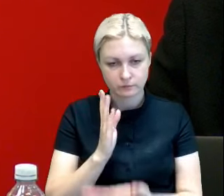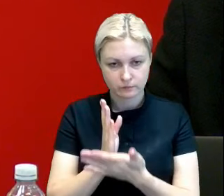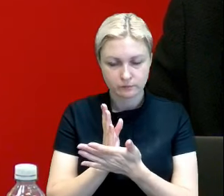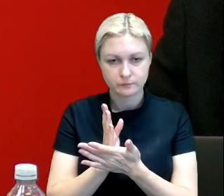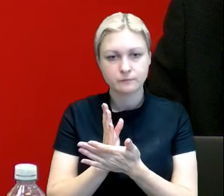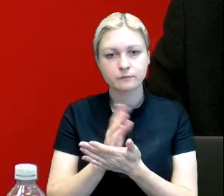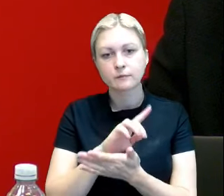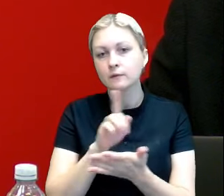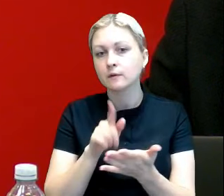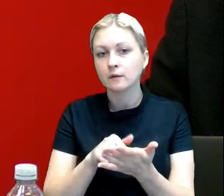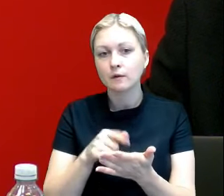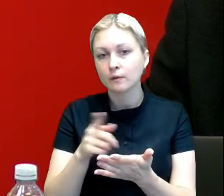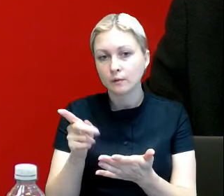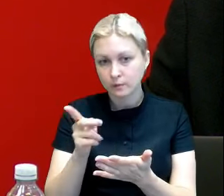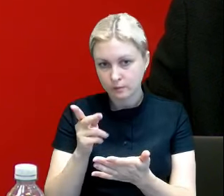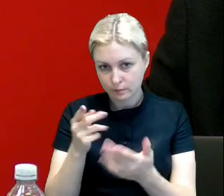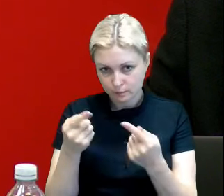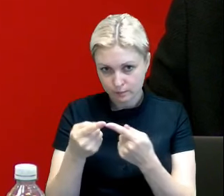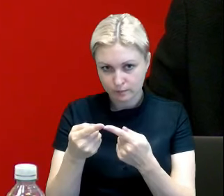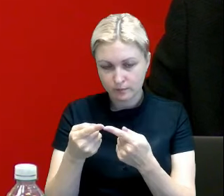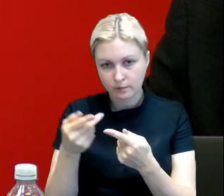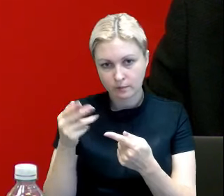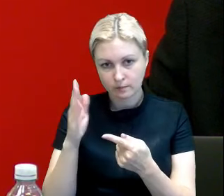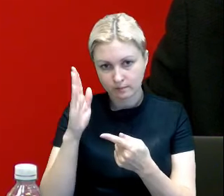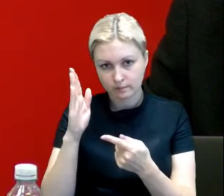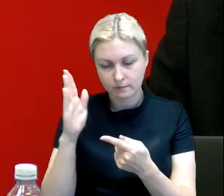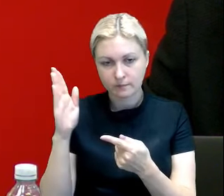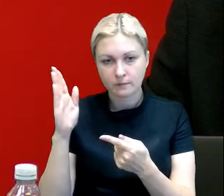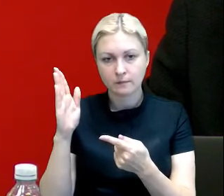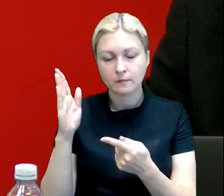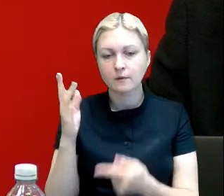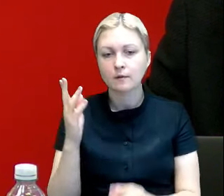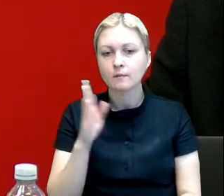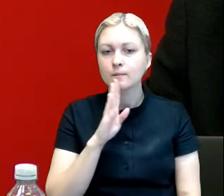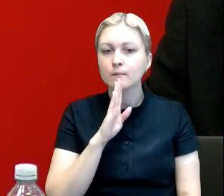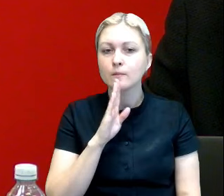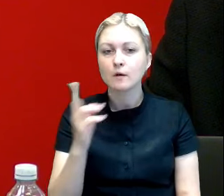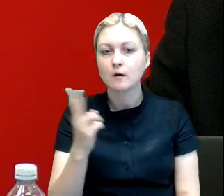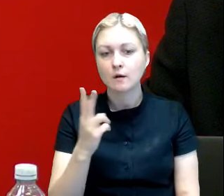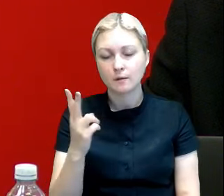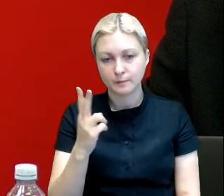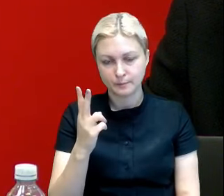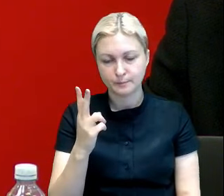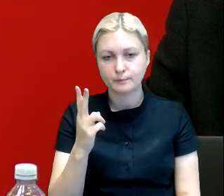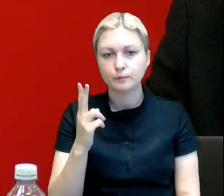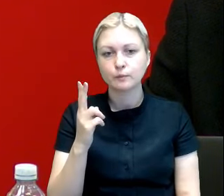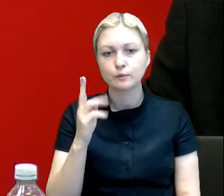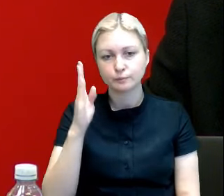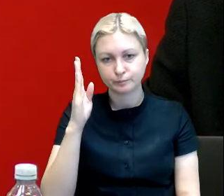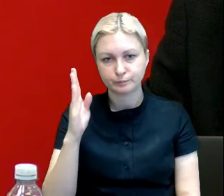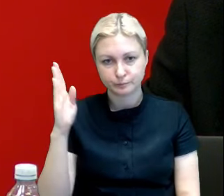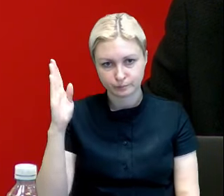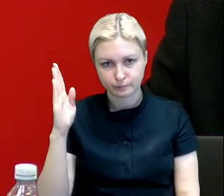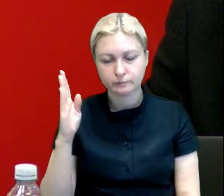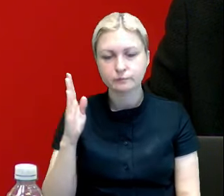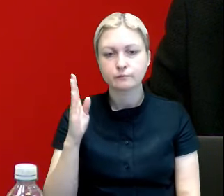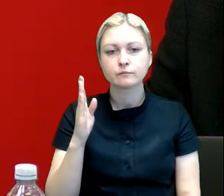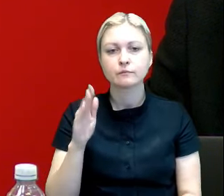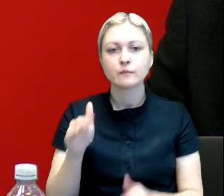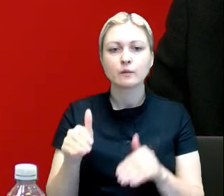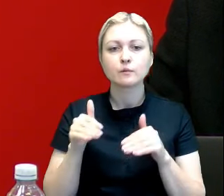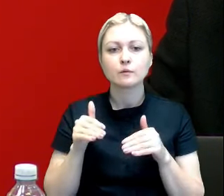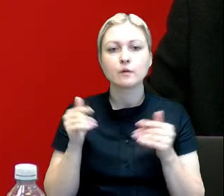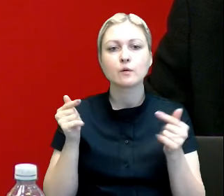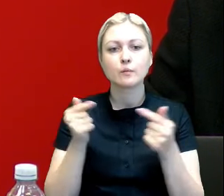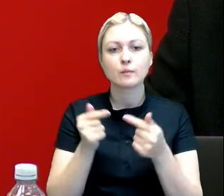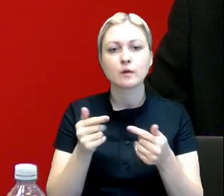jūsų kas už jolanta skrabulienė ir laura vaisiauskė už susilaikiusių ar prieš